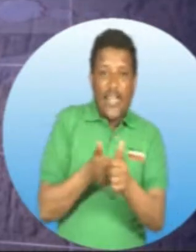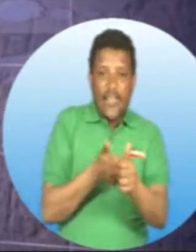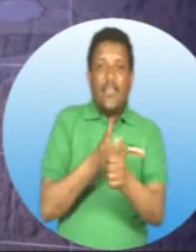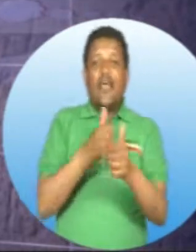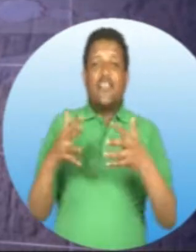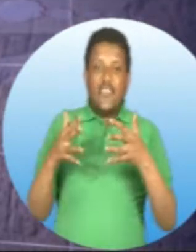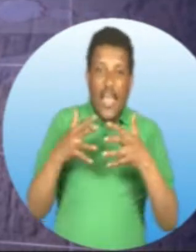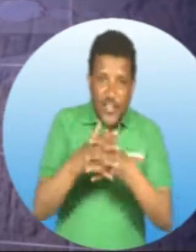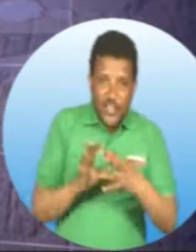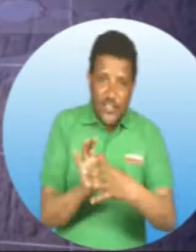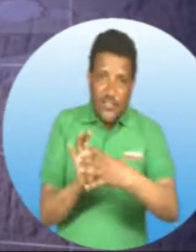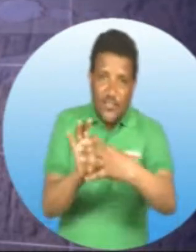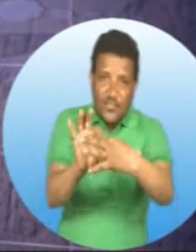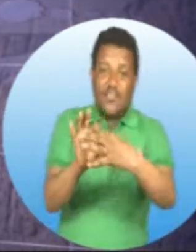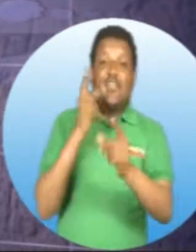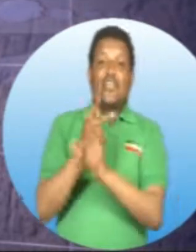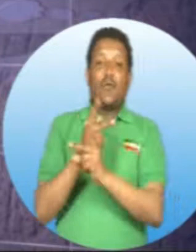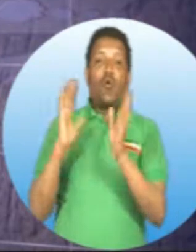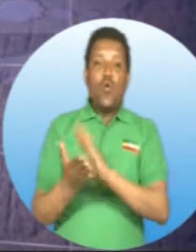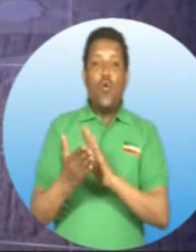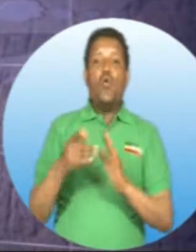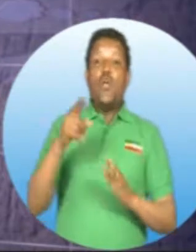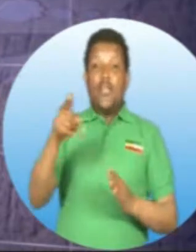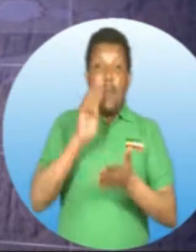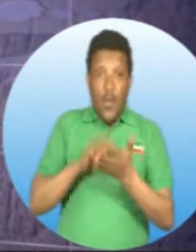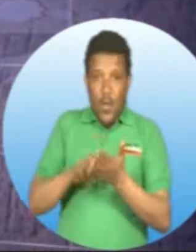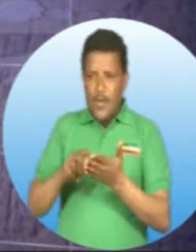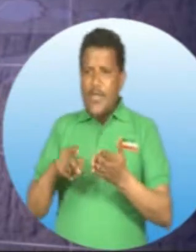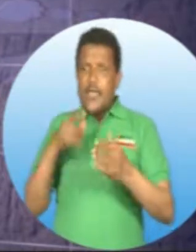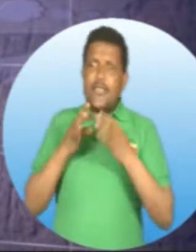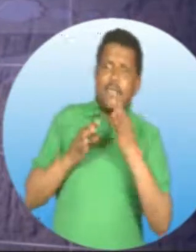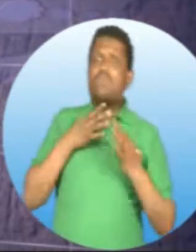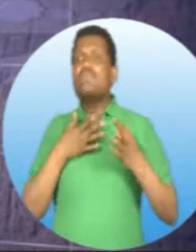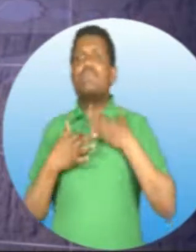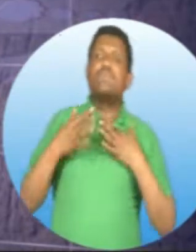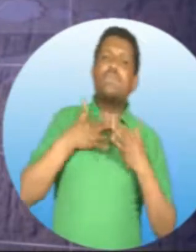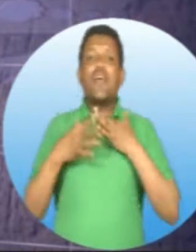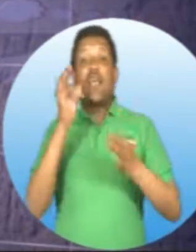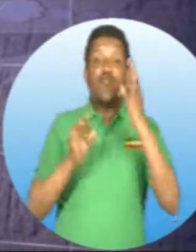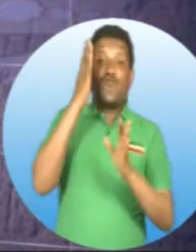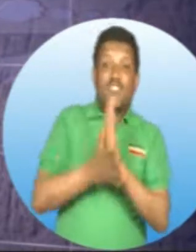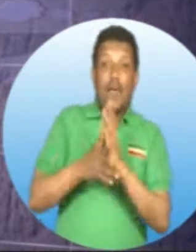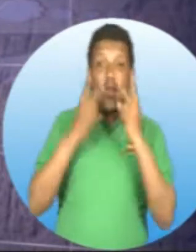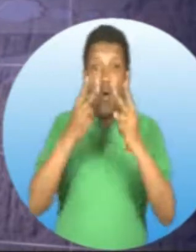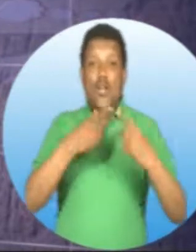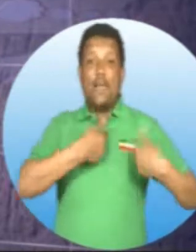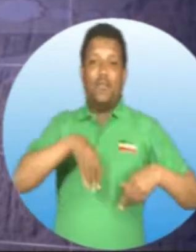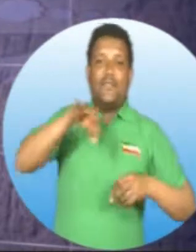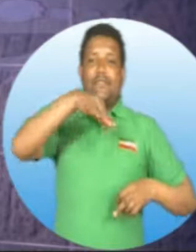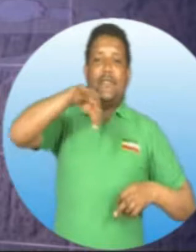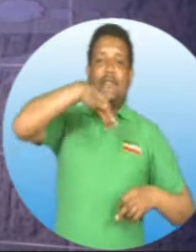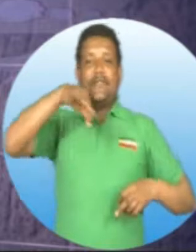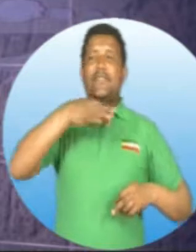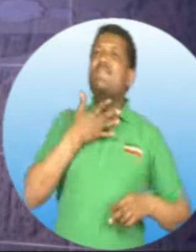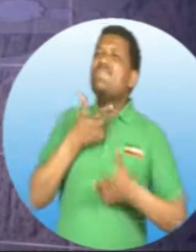ተከታታይና ተያያዥነት የተጠበቀ ሆኖ ተደራሲያን የታሪኩን ፍጻሜ ለማወቅ እንዲጓጉ ልብ